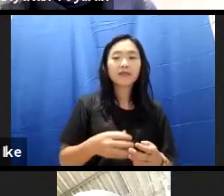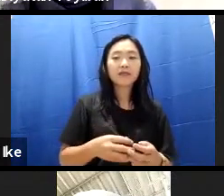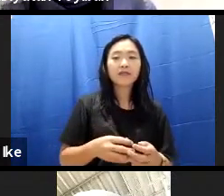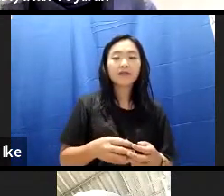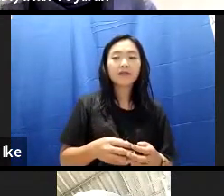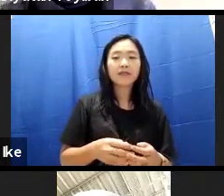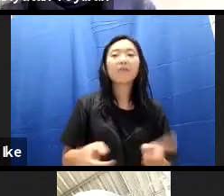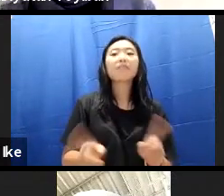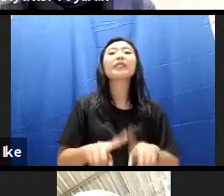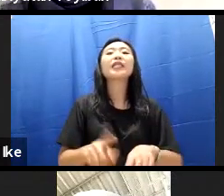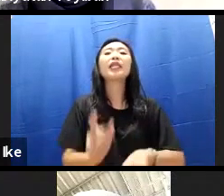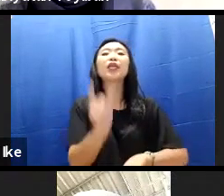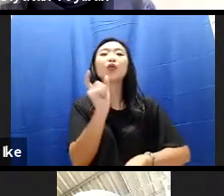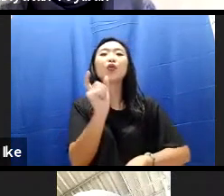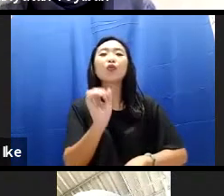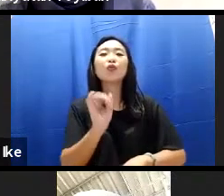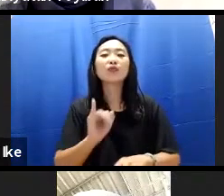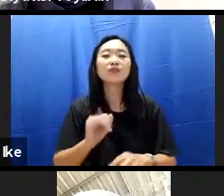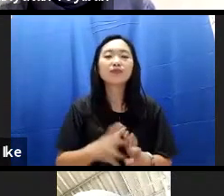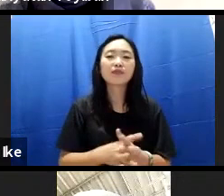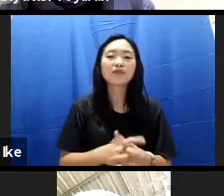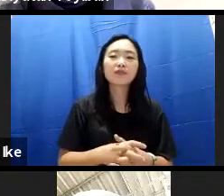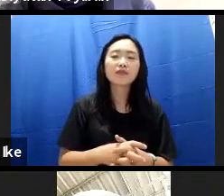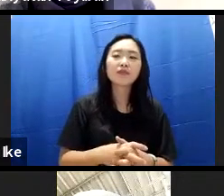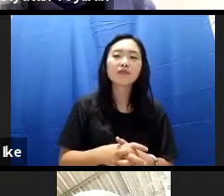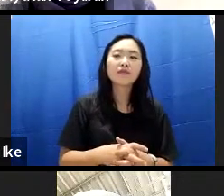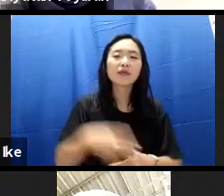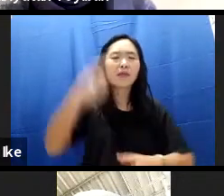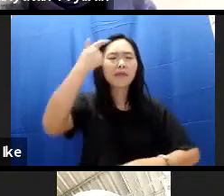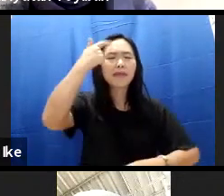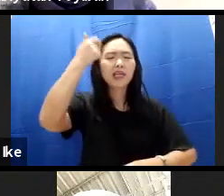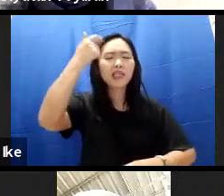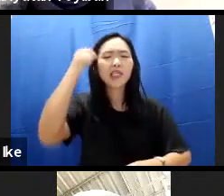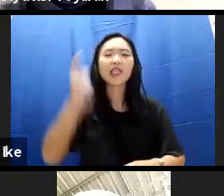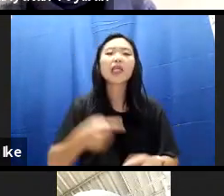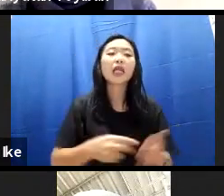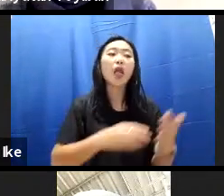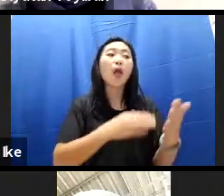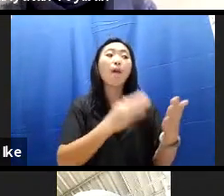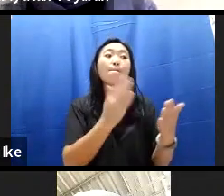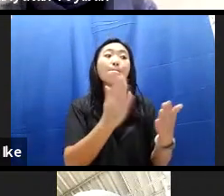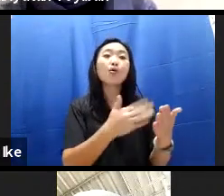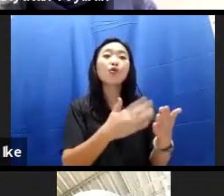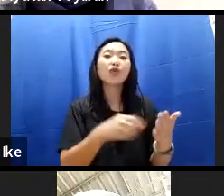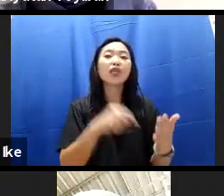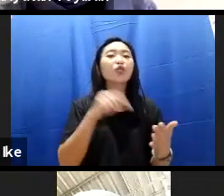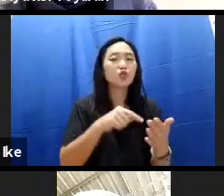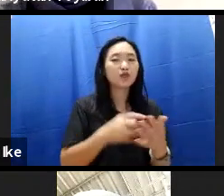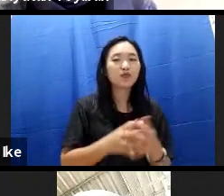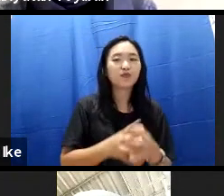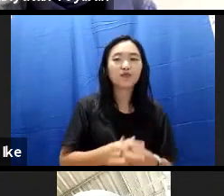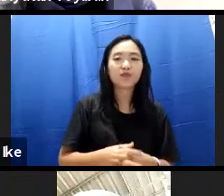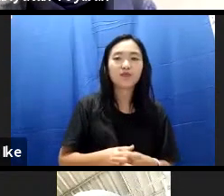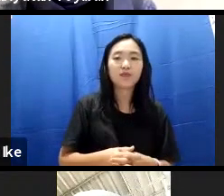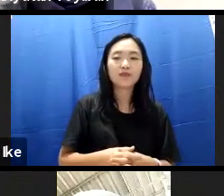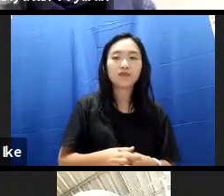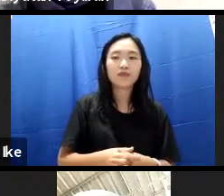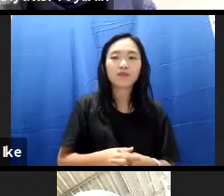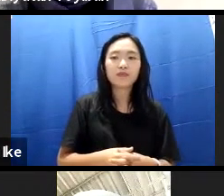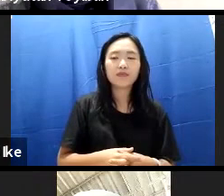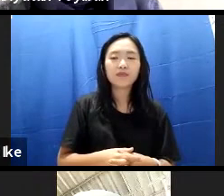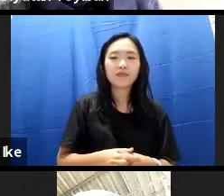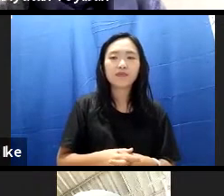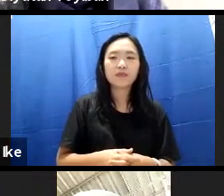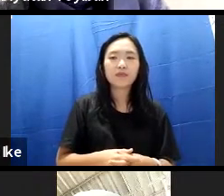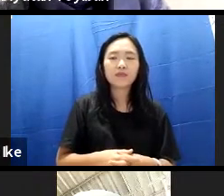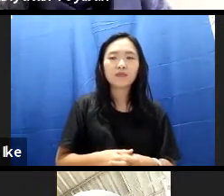waktu itu. Nah, saya belajar dari situ dan kemudian mengisi keingintahuan saya tentang gender, dan juga alasan